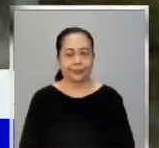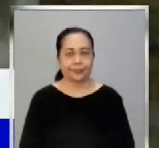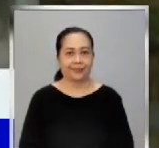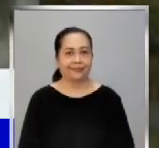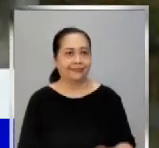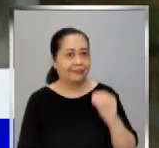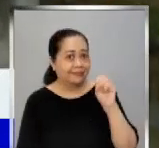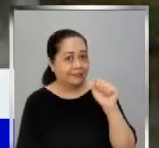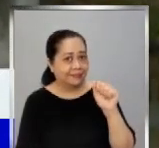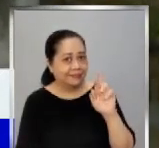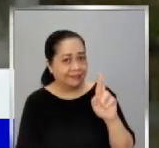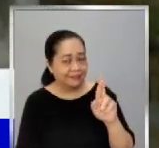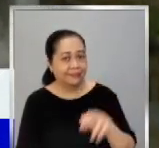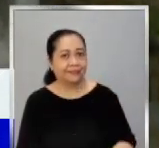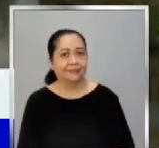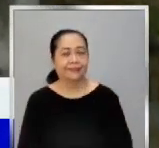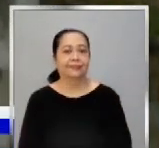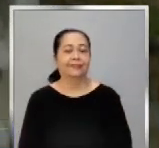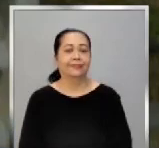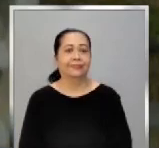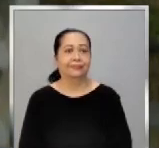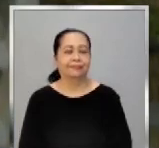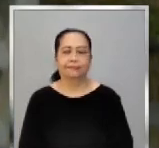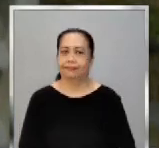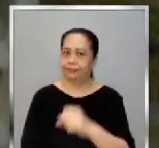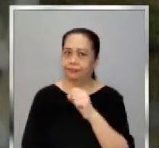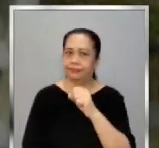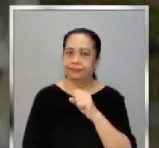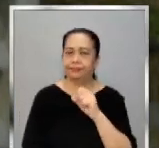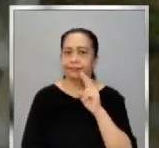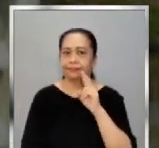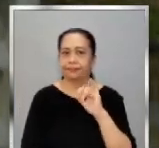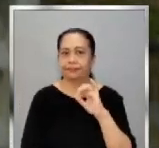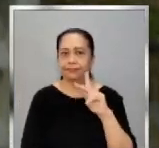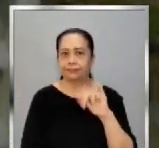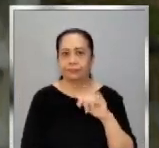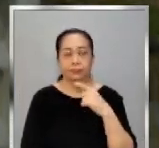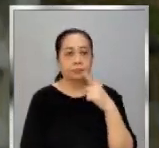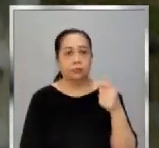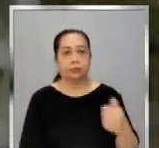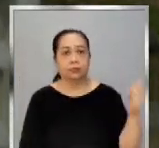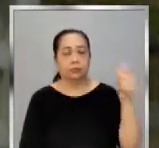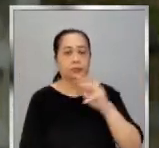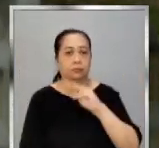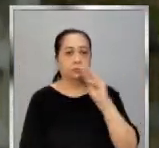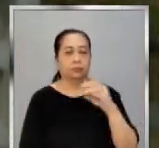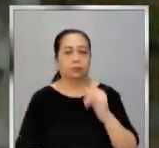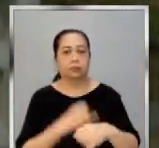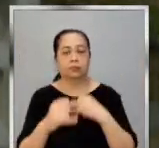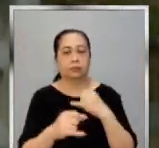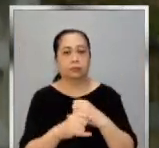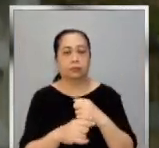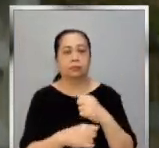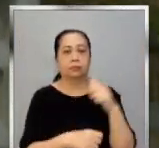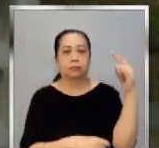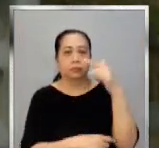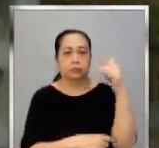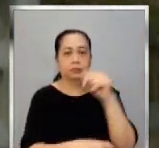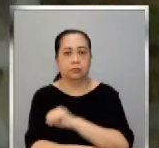Oscar! Yes, Vicky, ayon sa tala ng Manila International Airport Authority, aabot